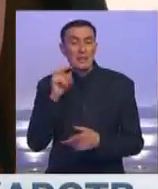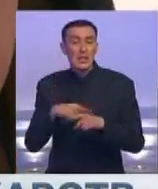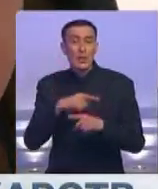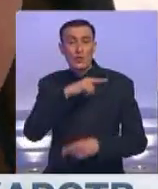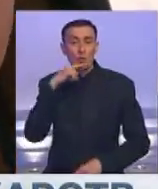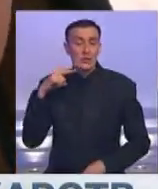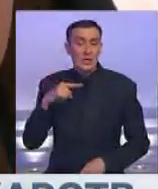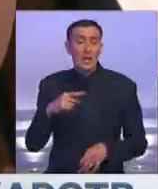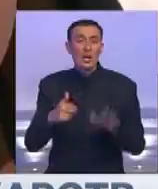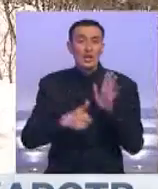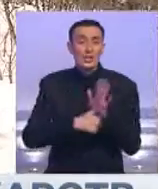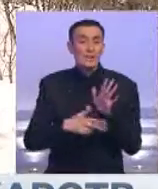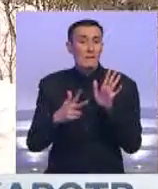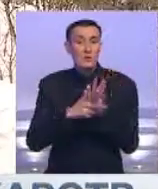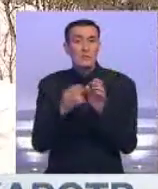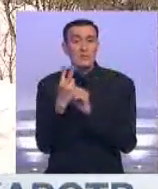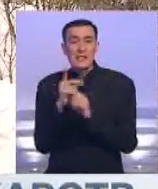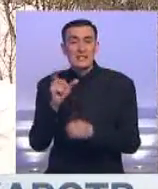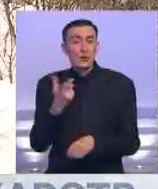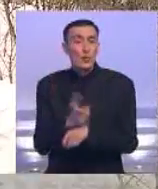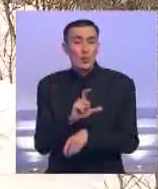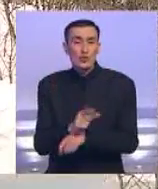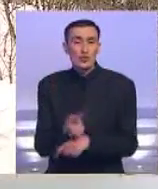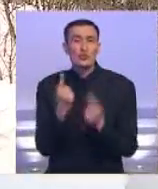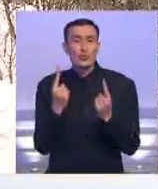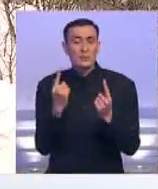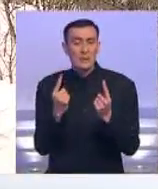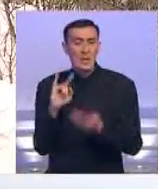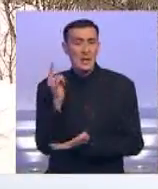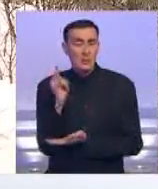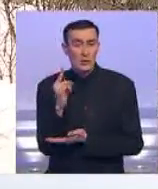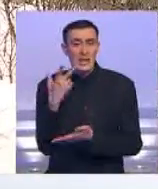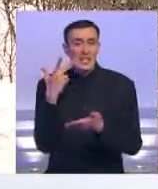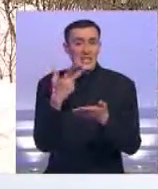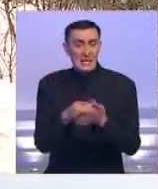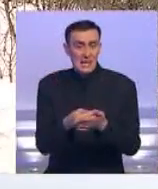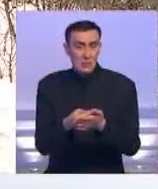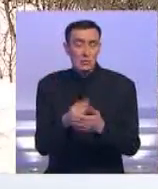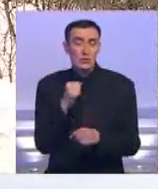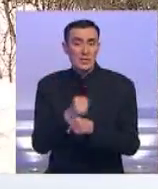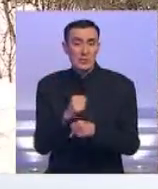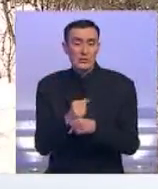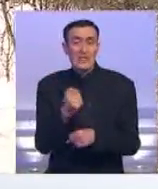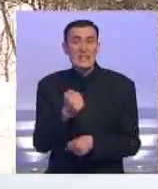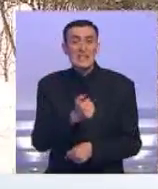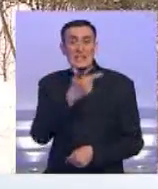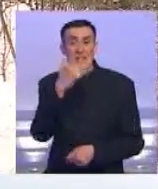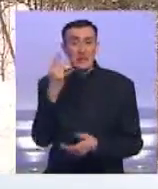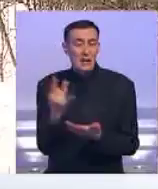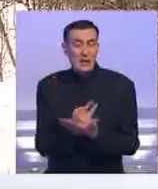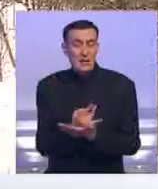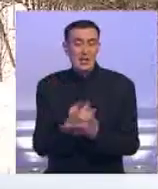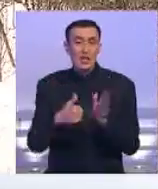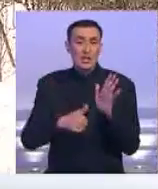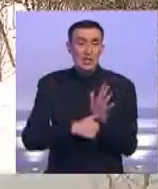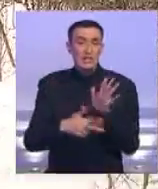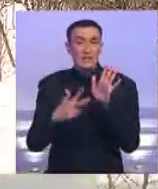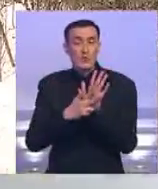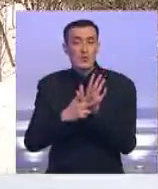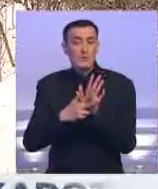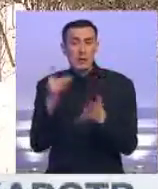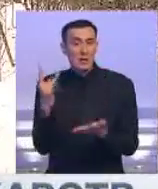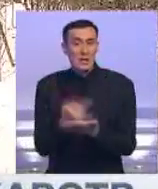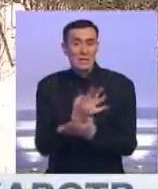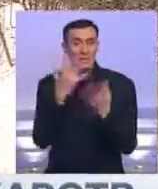8, 12. Это очень толстые иглы для детей, потому что инъекции вводятся несколько раз в день. 6-8 раз в